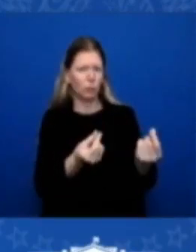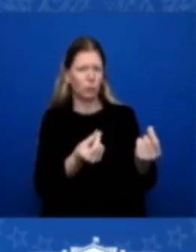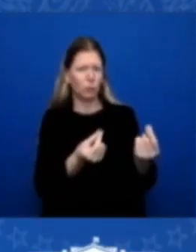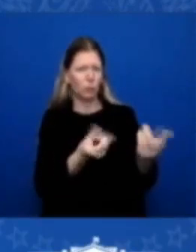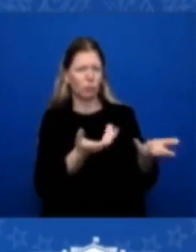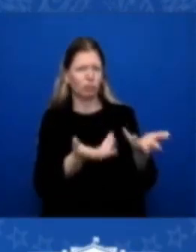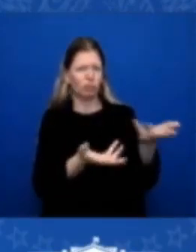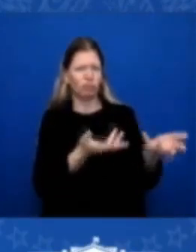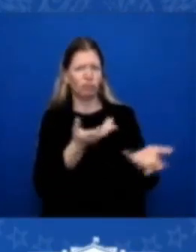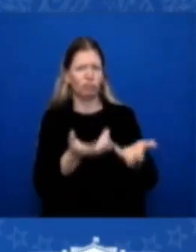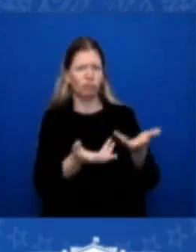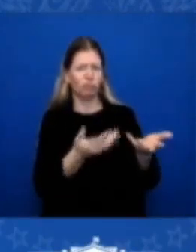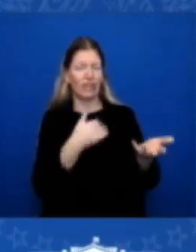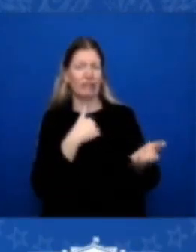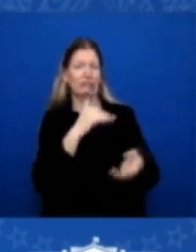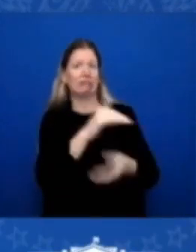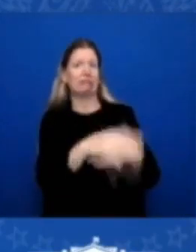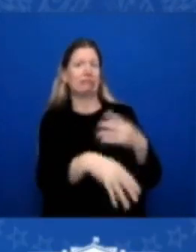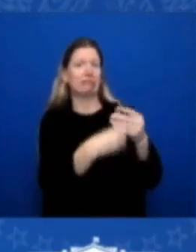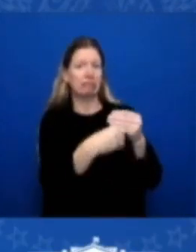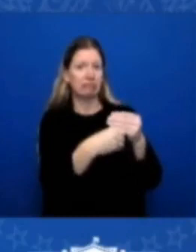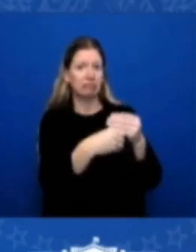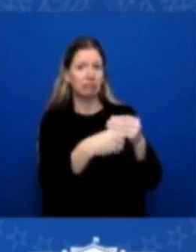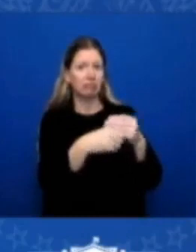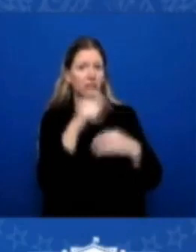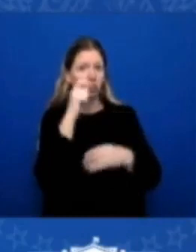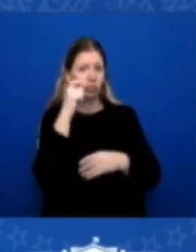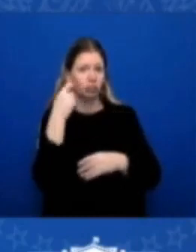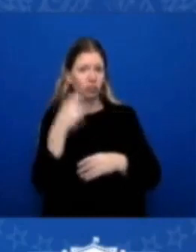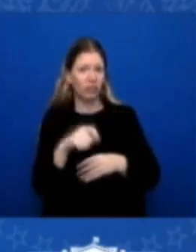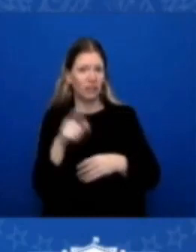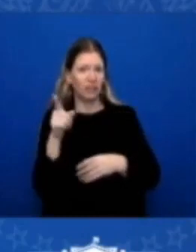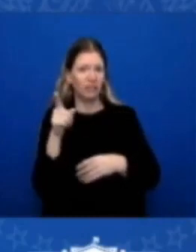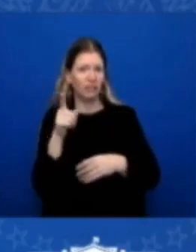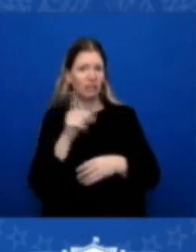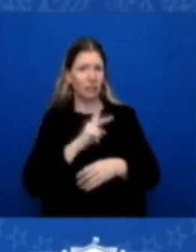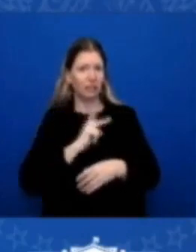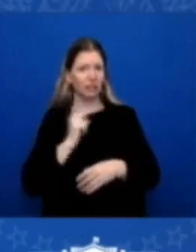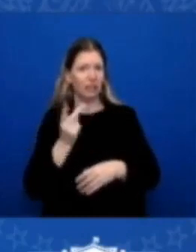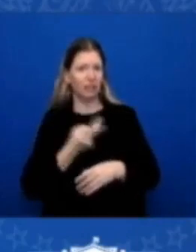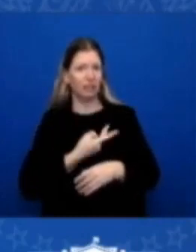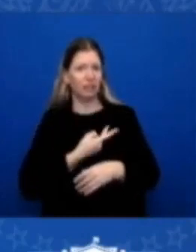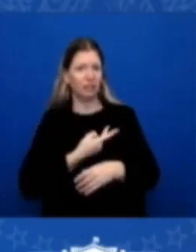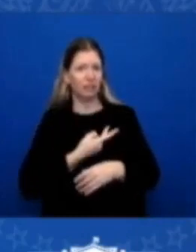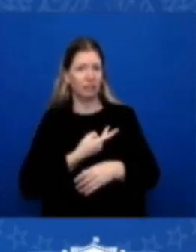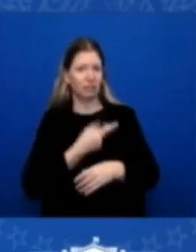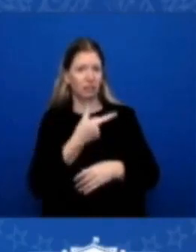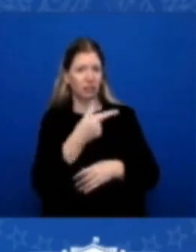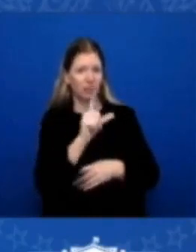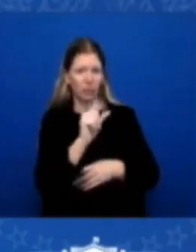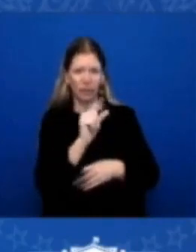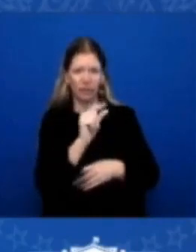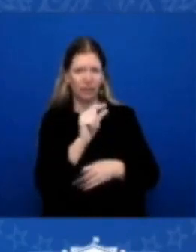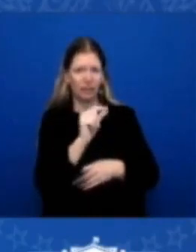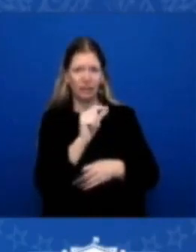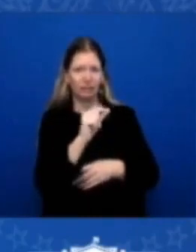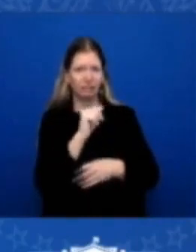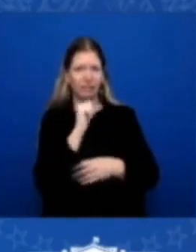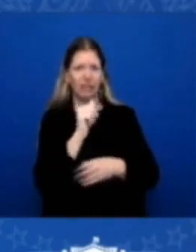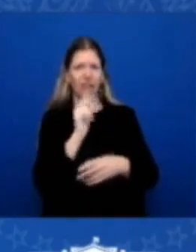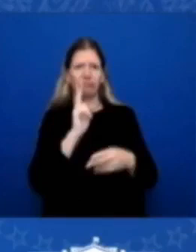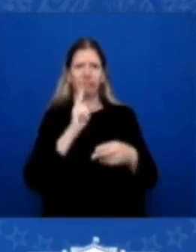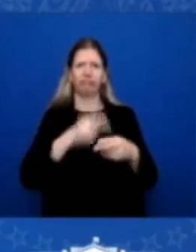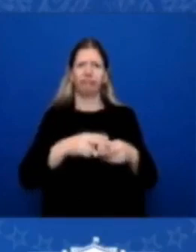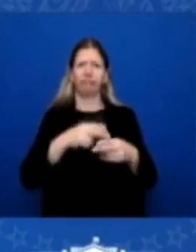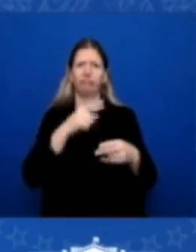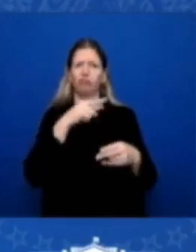yatırım işbirliğinin teşvik edilmesi yoluyla daha yüksek bir seviyeye çıkarılacağını ifade eden Trong, iki ülkenin bu ilişkisinin